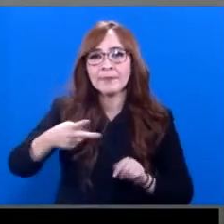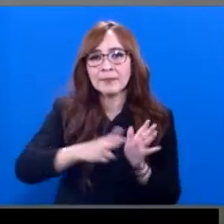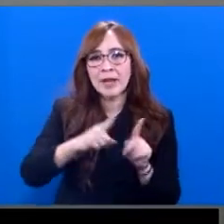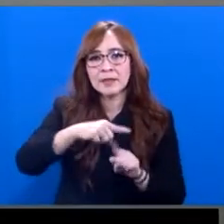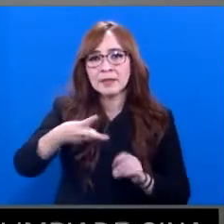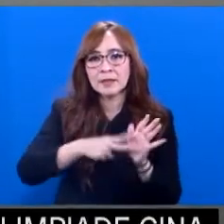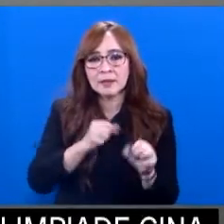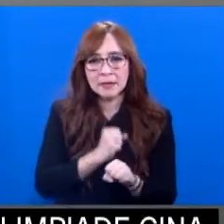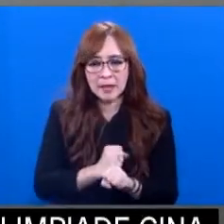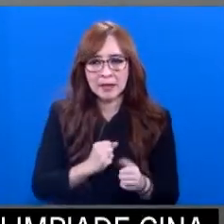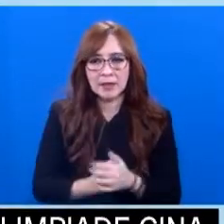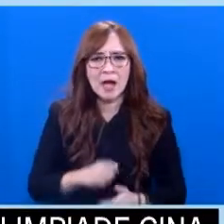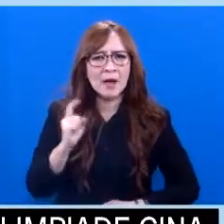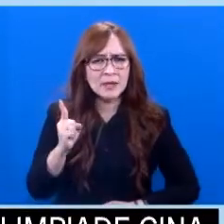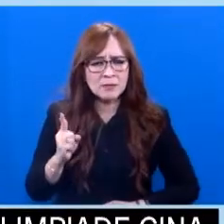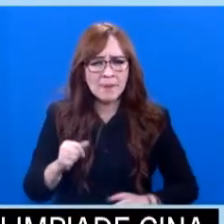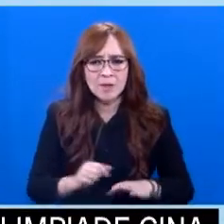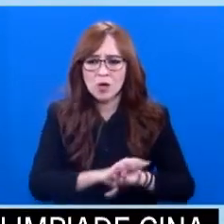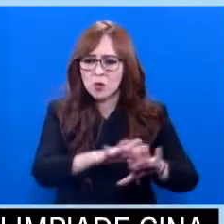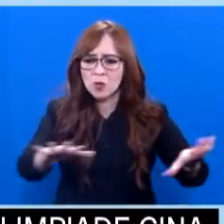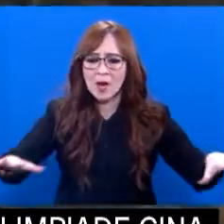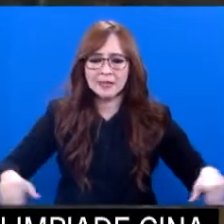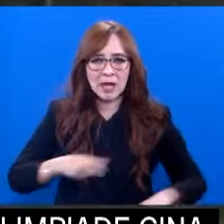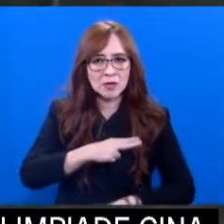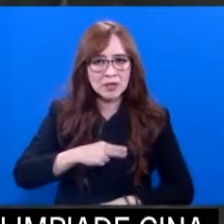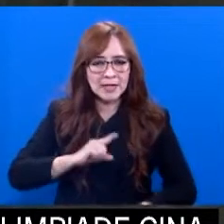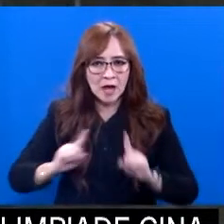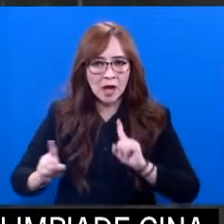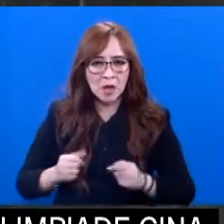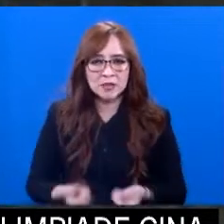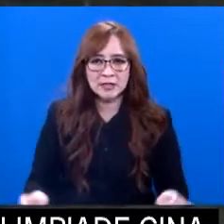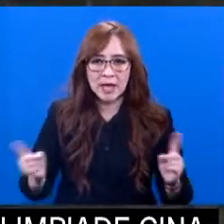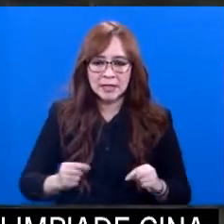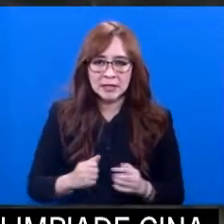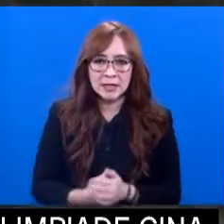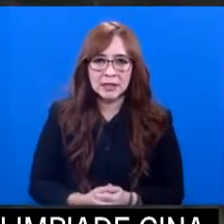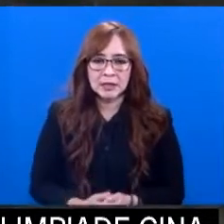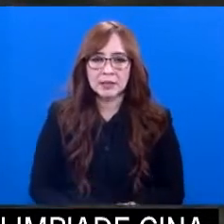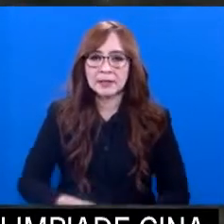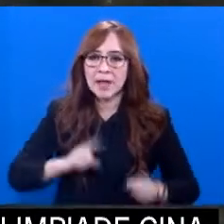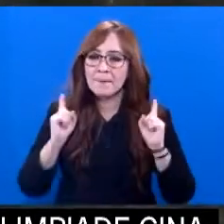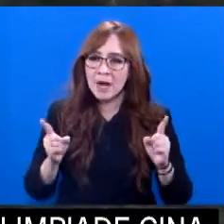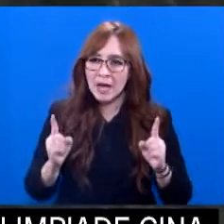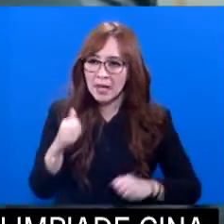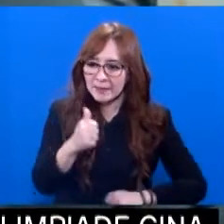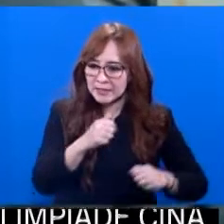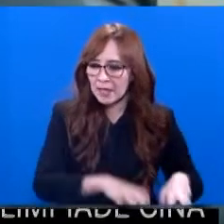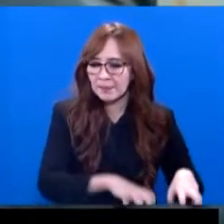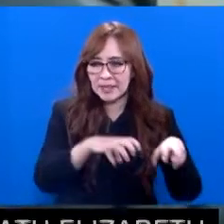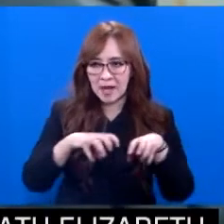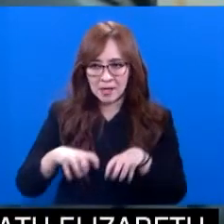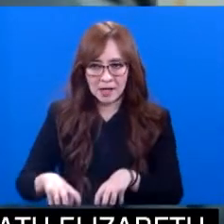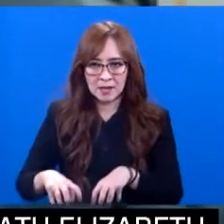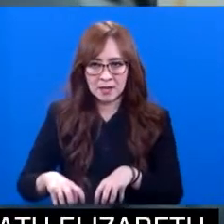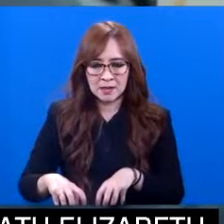Ini disebabkan luasnya wilayah Indonesia sehingga jika terjadi keadaan darurat, ibu kota dan pusat pemerintahan bisa dipindahkan. Ya bisa aja